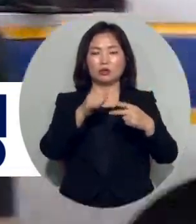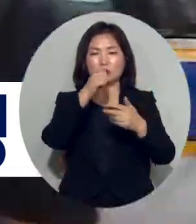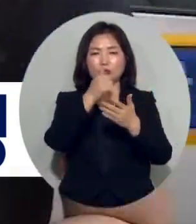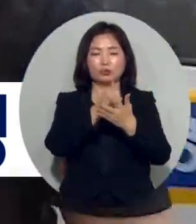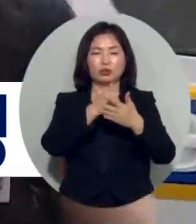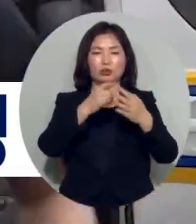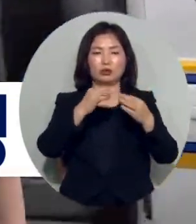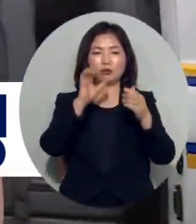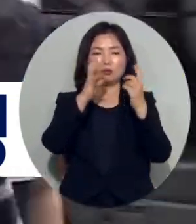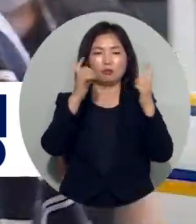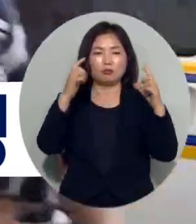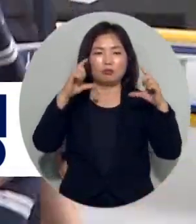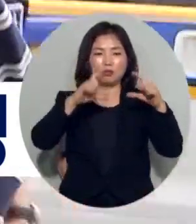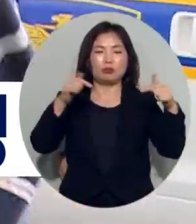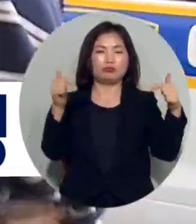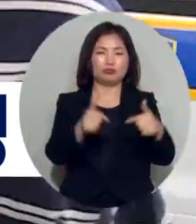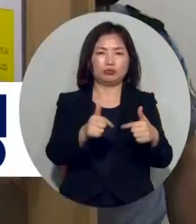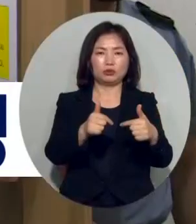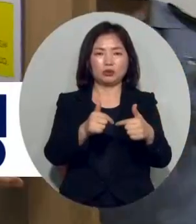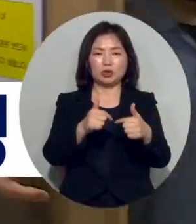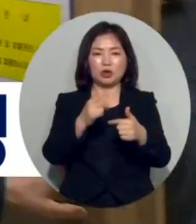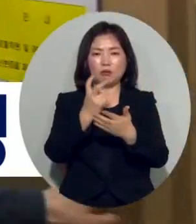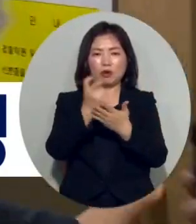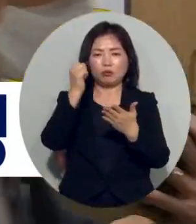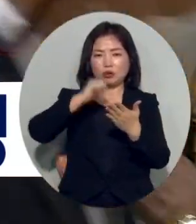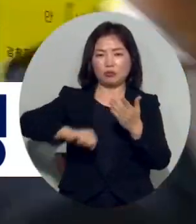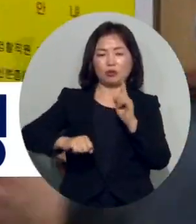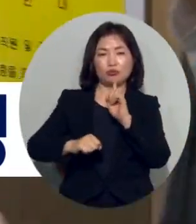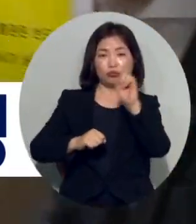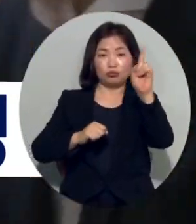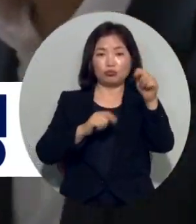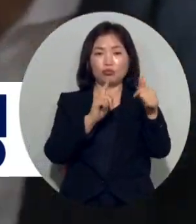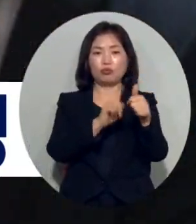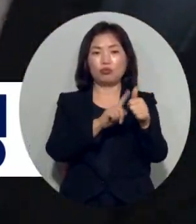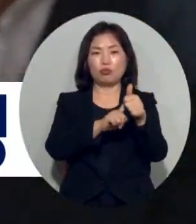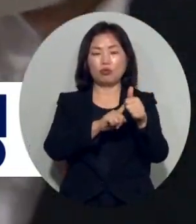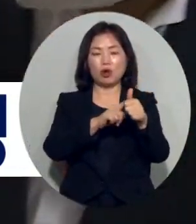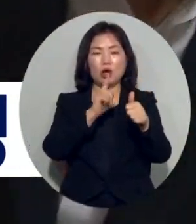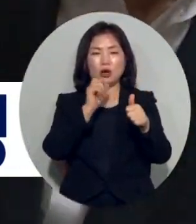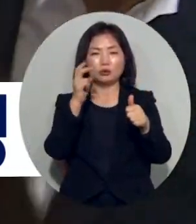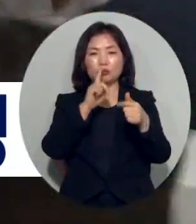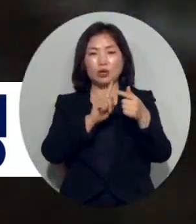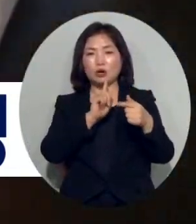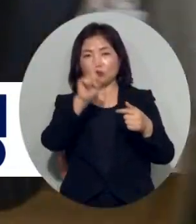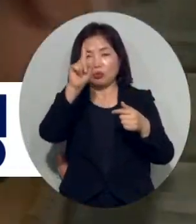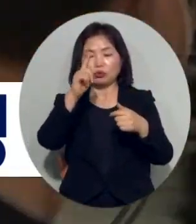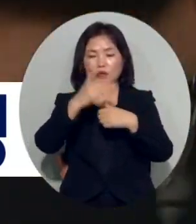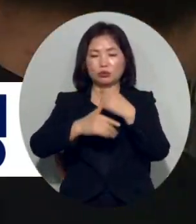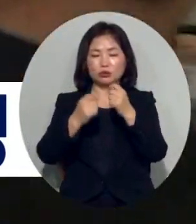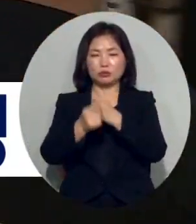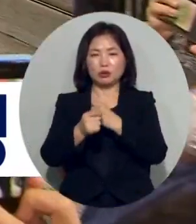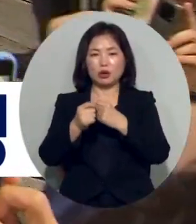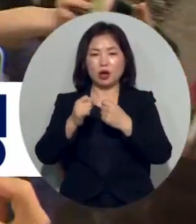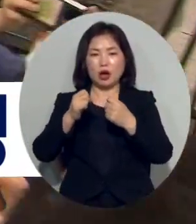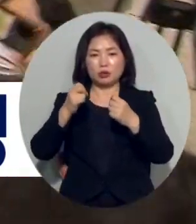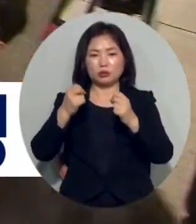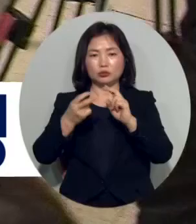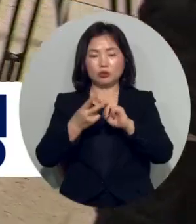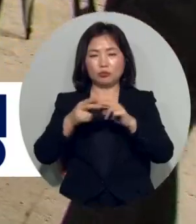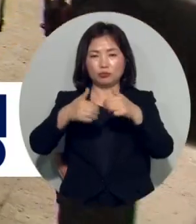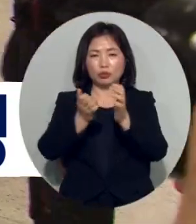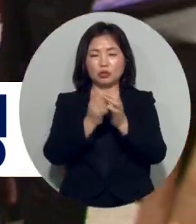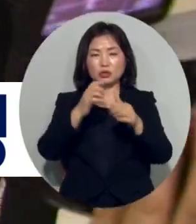받았습니다 국민체육진흥법 위반 혐의로 기소된 윤성환의 오늘 항소심에서 대구지법 형사 항소 분은